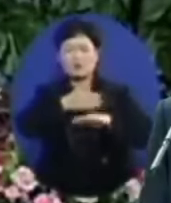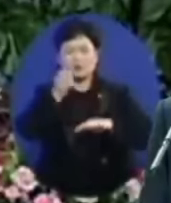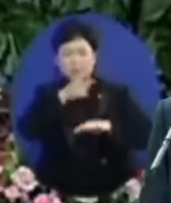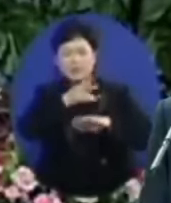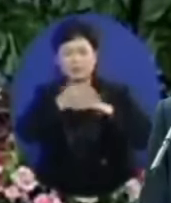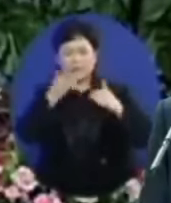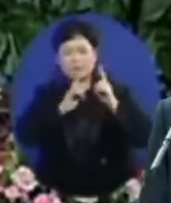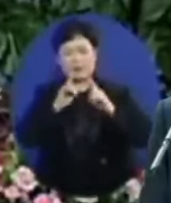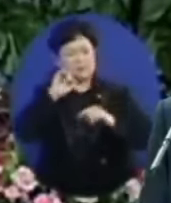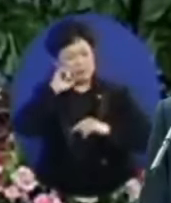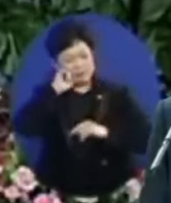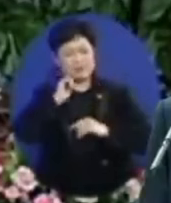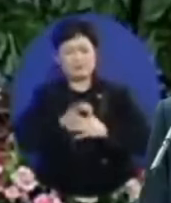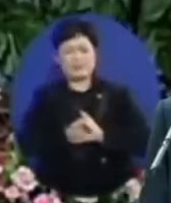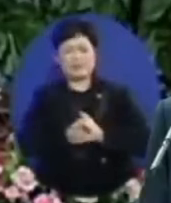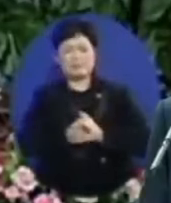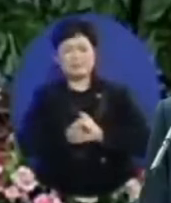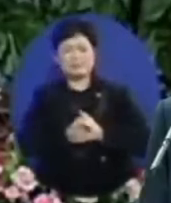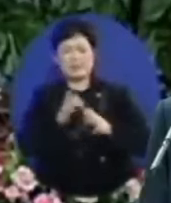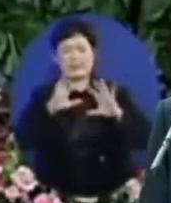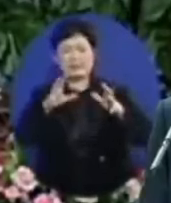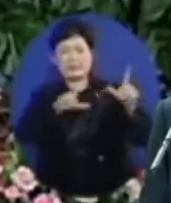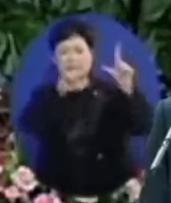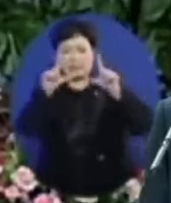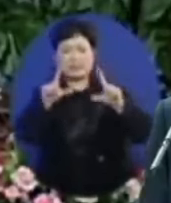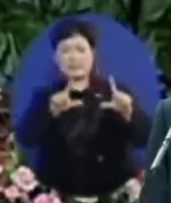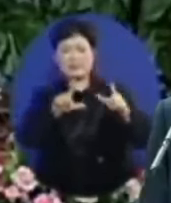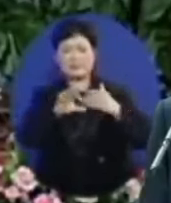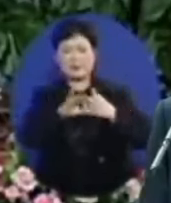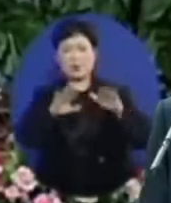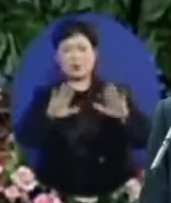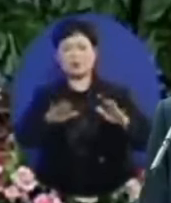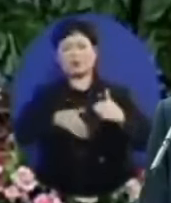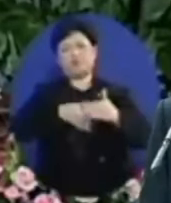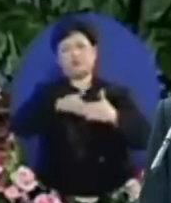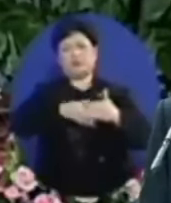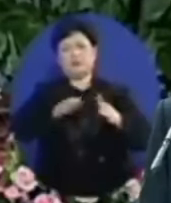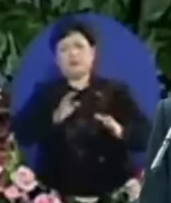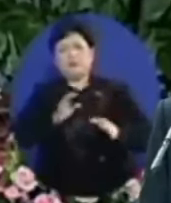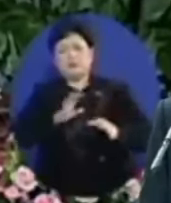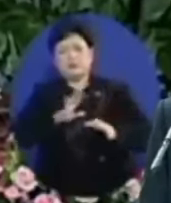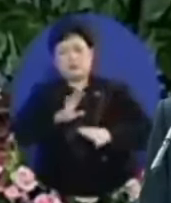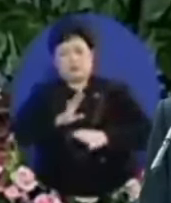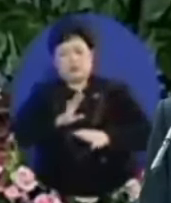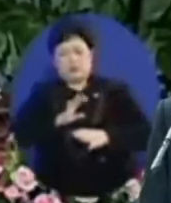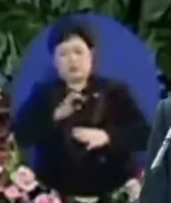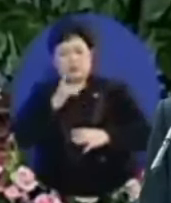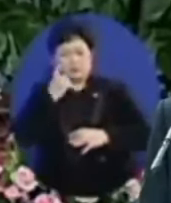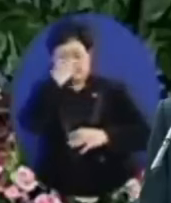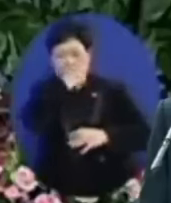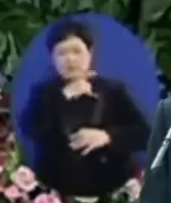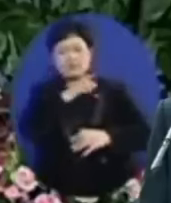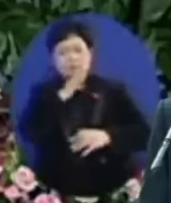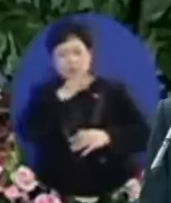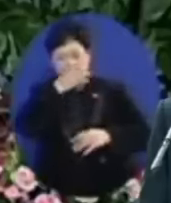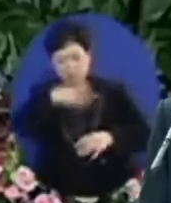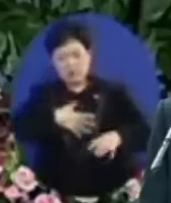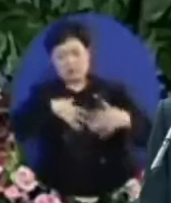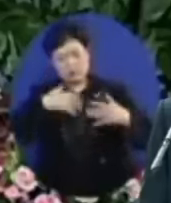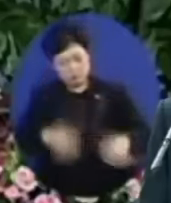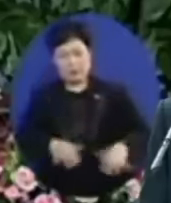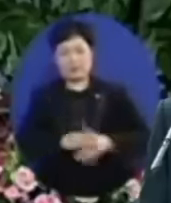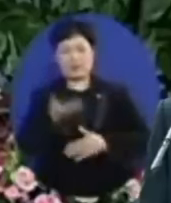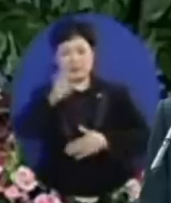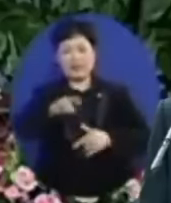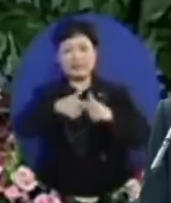없습니다. 이 세상 삶은 오늘도 불안, 초조, 절망 등으로 피곤하고 곤비합니다.